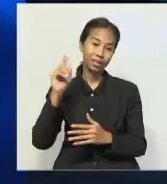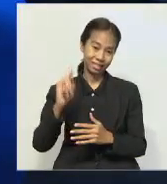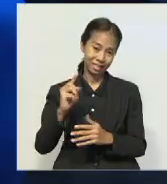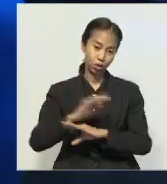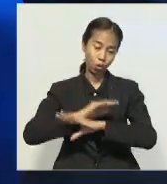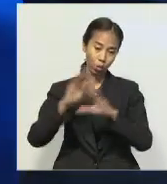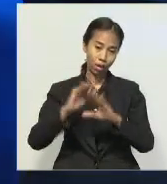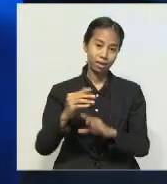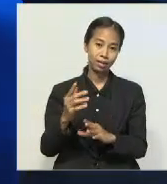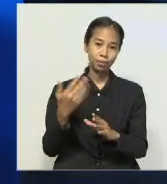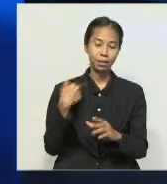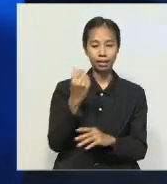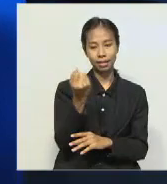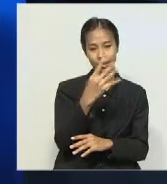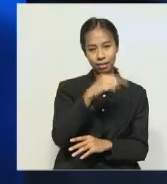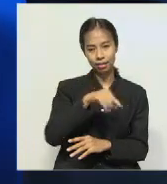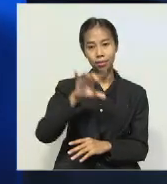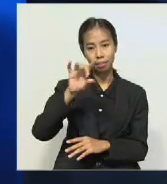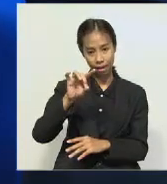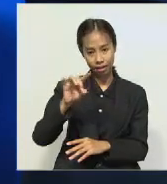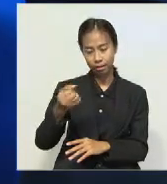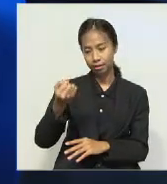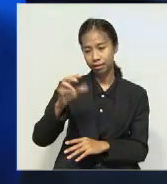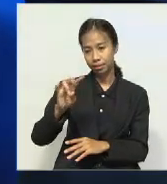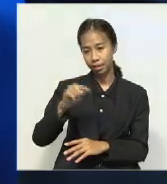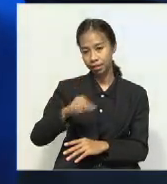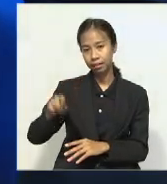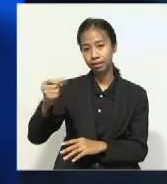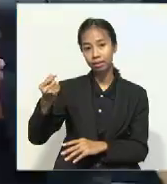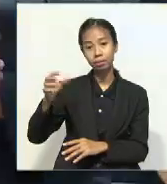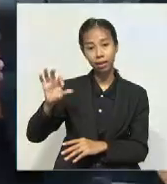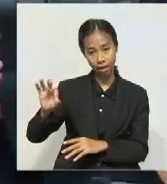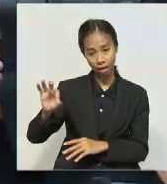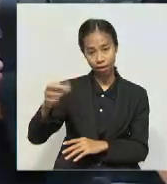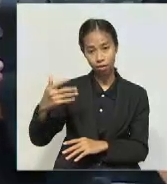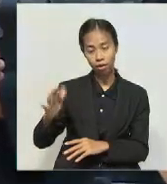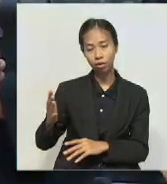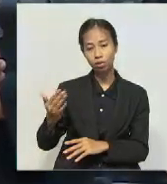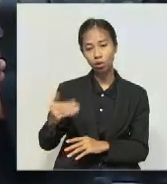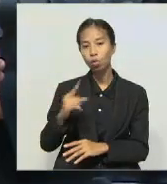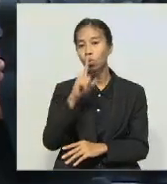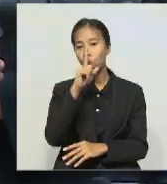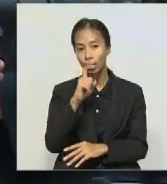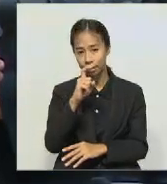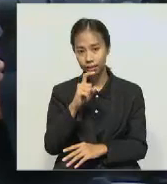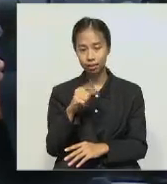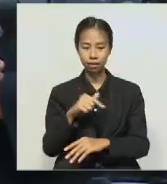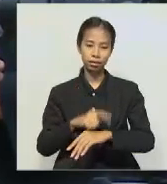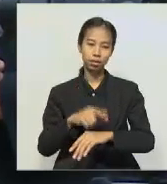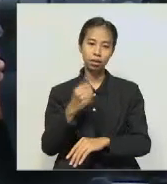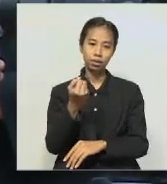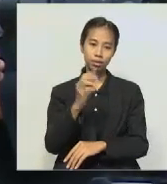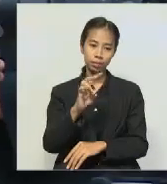ช่วงเวลาก็คือช่วง4นาฬิกาถึง8นาฬิกา17นาฬิกาถึง19นาฬิกาแล้วก็ในวันอาทิตย์ตั้งแต่เวล